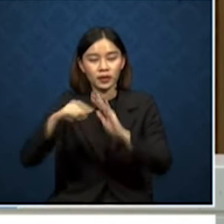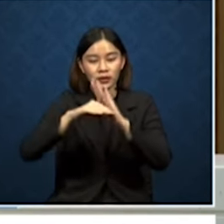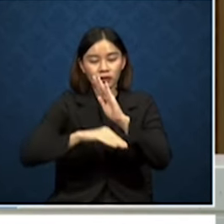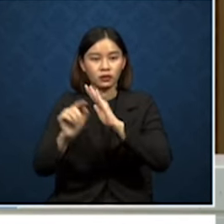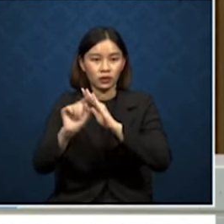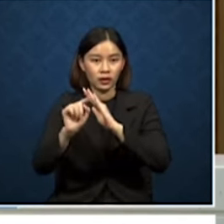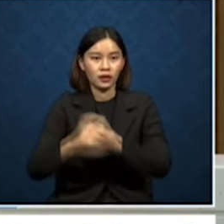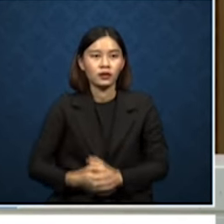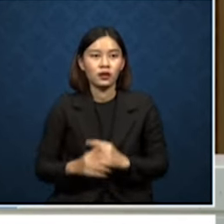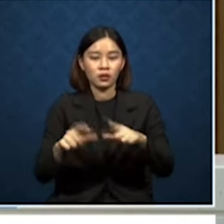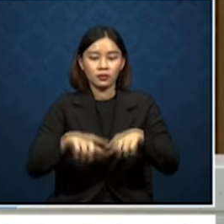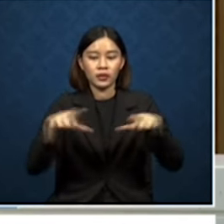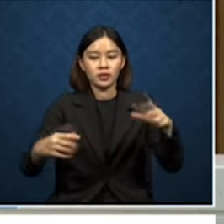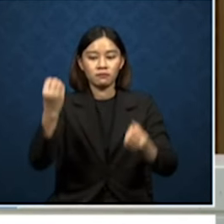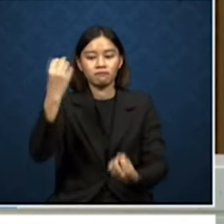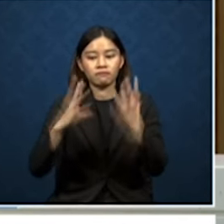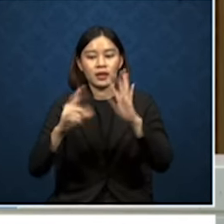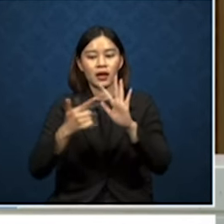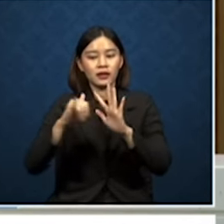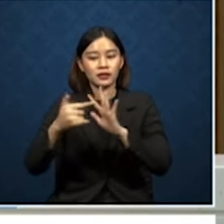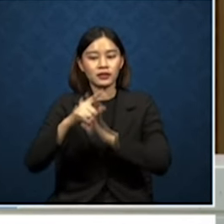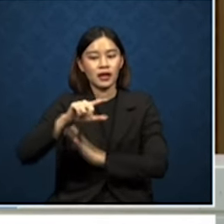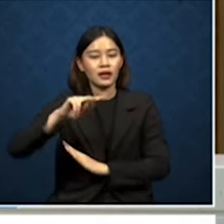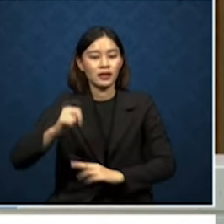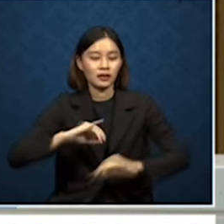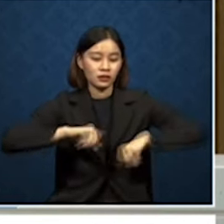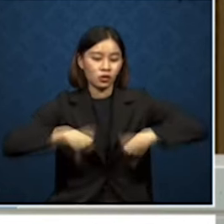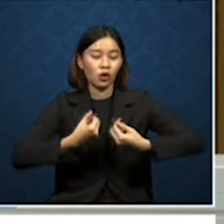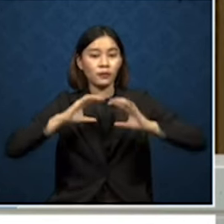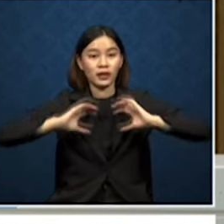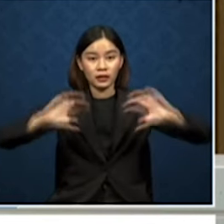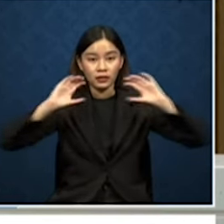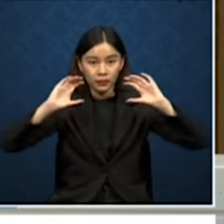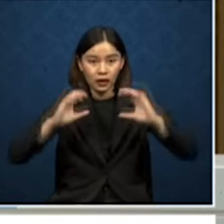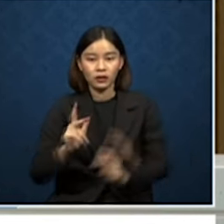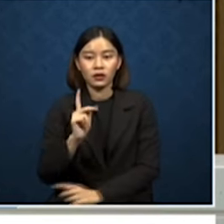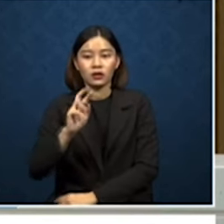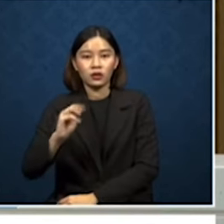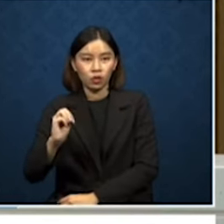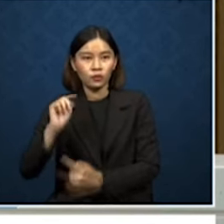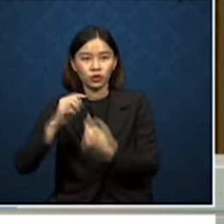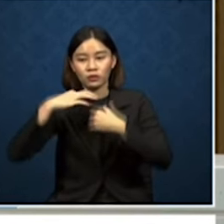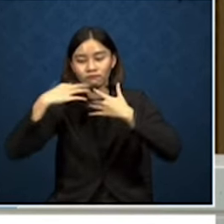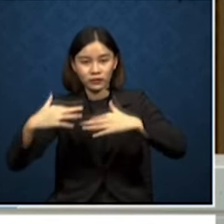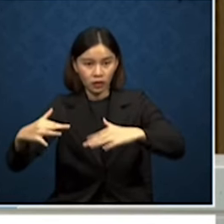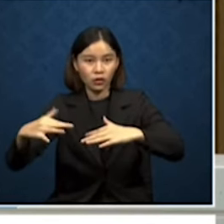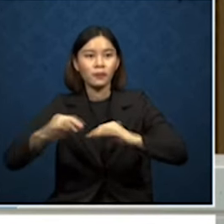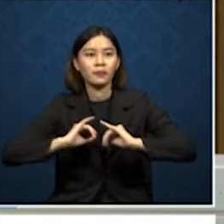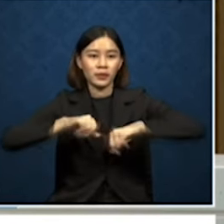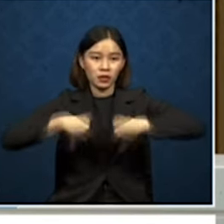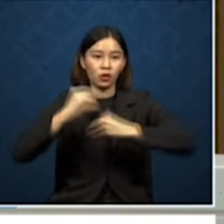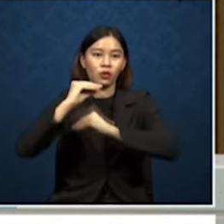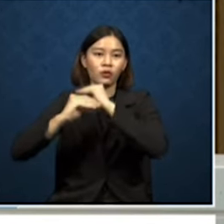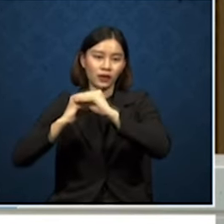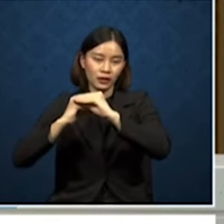าพื้นที่ป่าชายเลนยังคงเป็นของรัฐและกรมทรัพยากรทางทะเลและชายฝั่งเป็นเจ้าของโครง